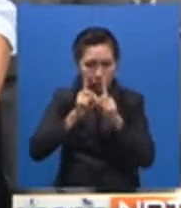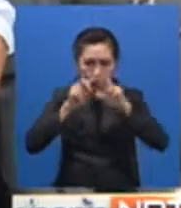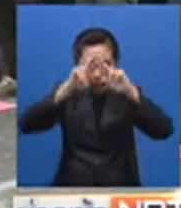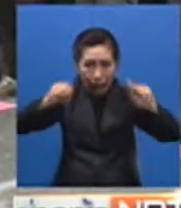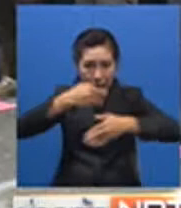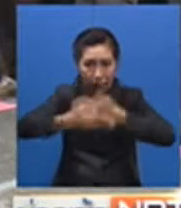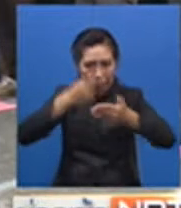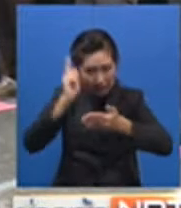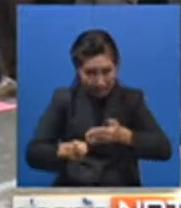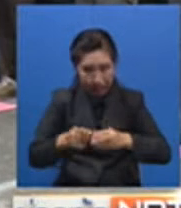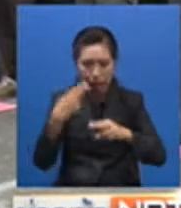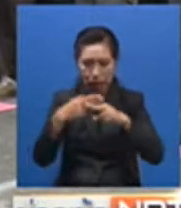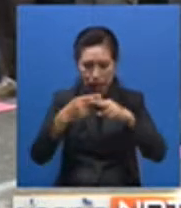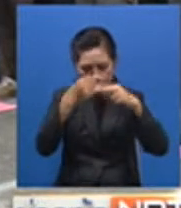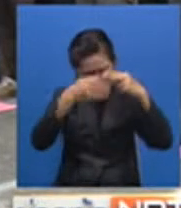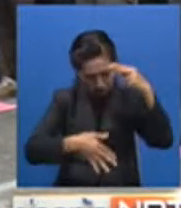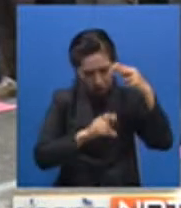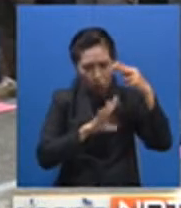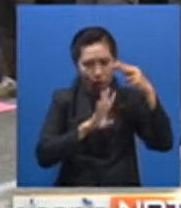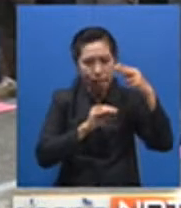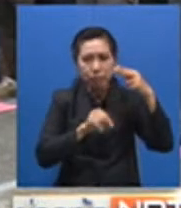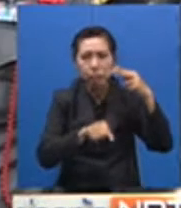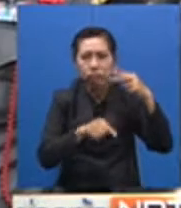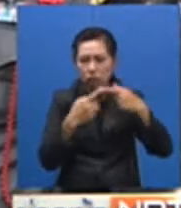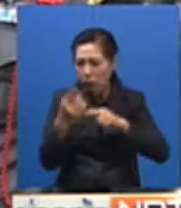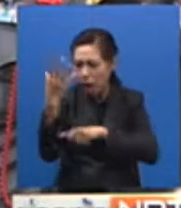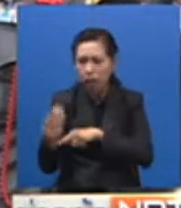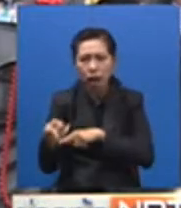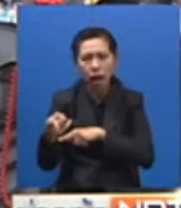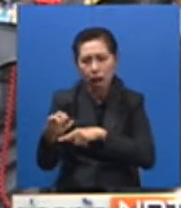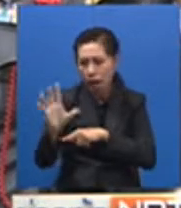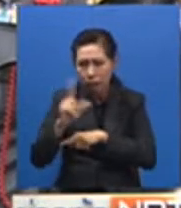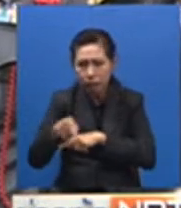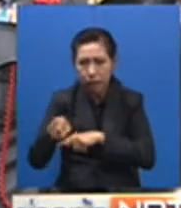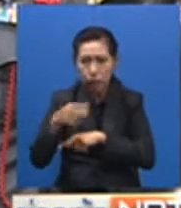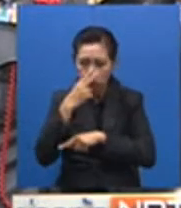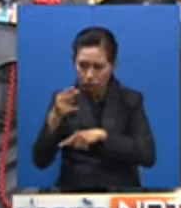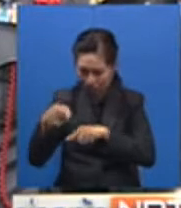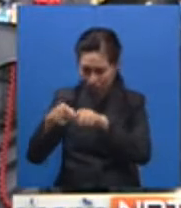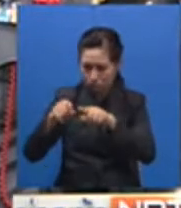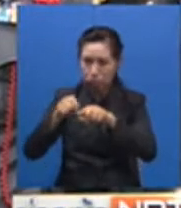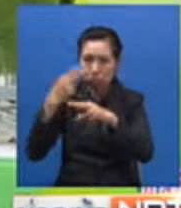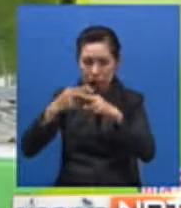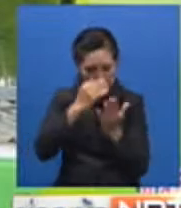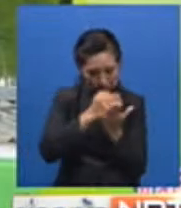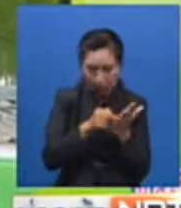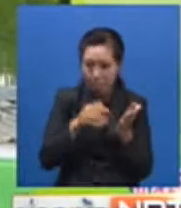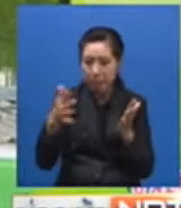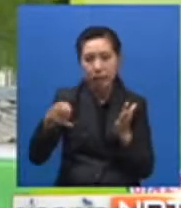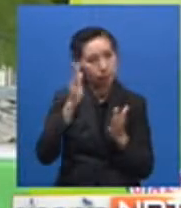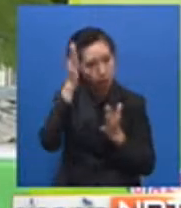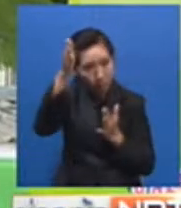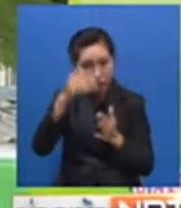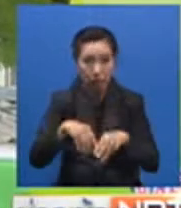ตามแผงค้าประมาณ140รายส่วนแผงค้าที่เหลือจะให้ผู้ค้าที่มีรายชื่อไม่ตรงมาลงทะเบียนจับสลากขายใน